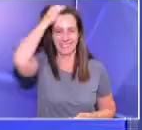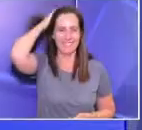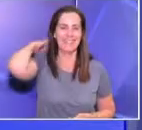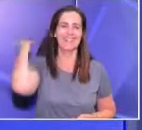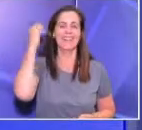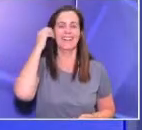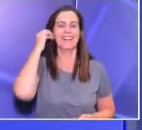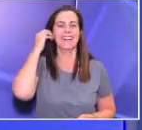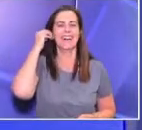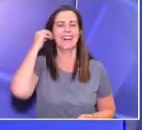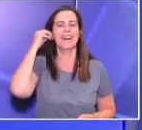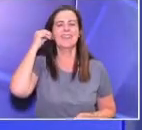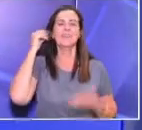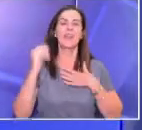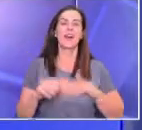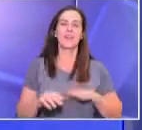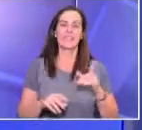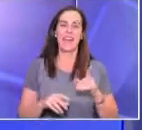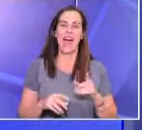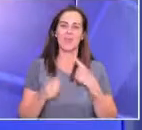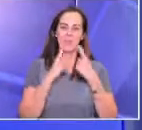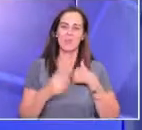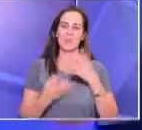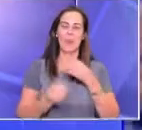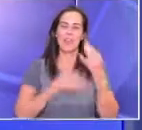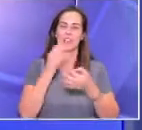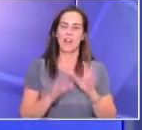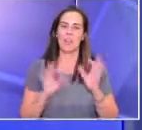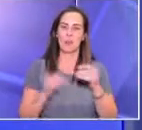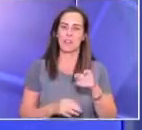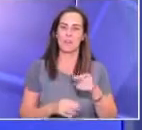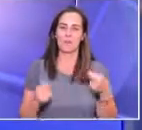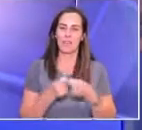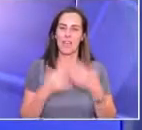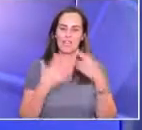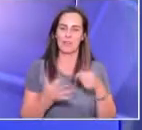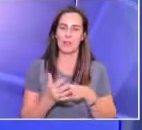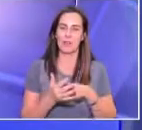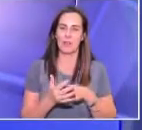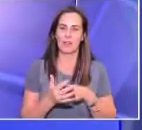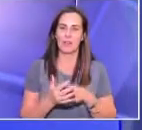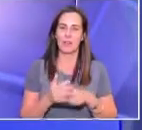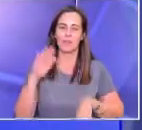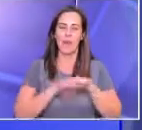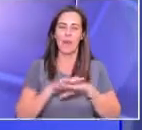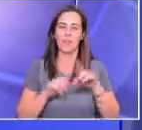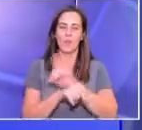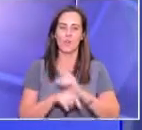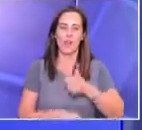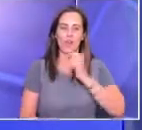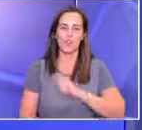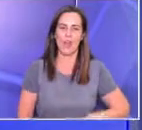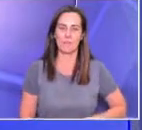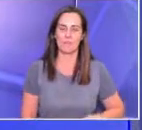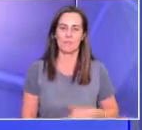חכו שנייה, תכף אנחנו נדבר על זה. אנחנו רוצים לעבוד, דברו איתי, כי יש לנו מלא שאלות, במיוחד לגבי הסיפור של הגבלות כהונה. בוא תעשה מעברון, תן לנו